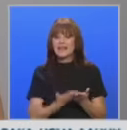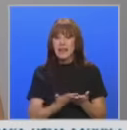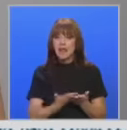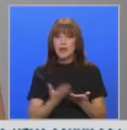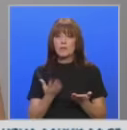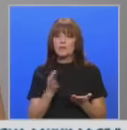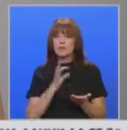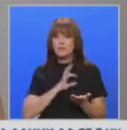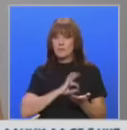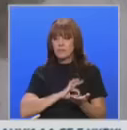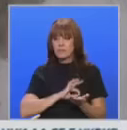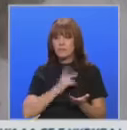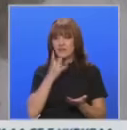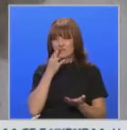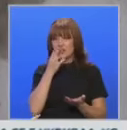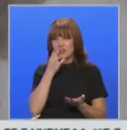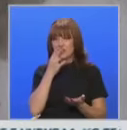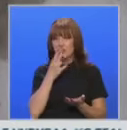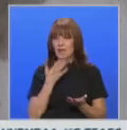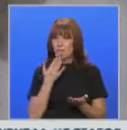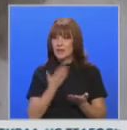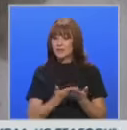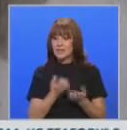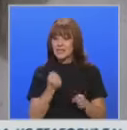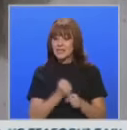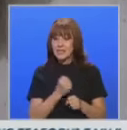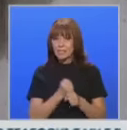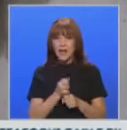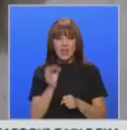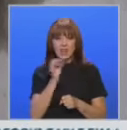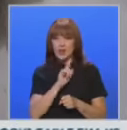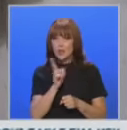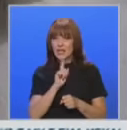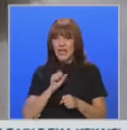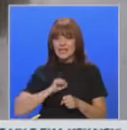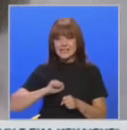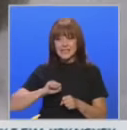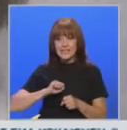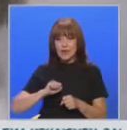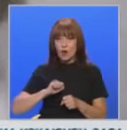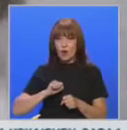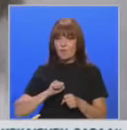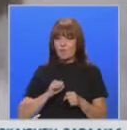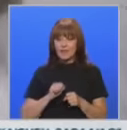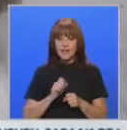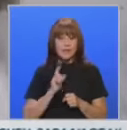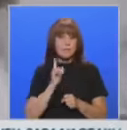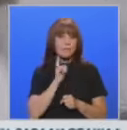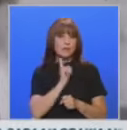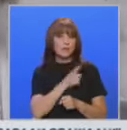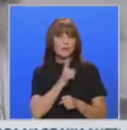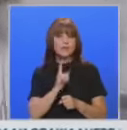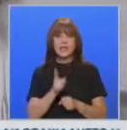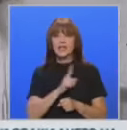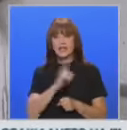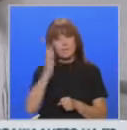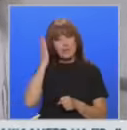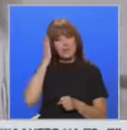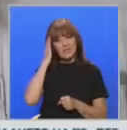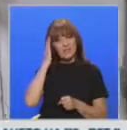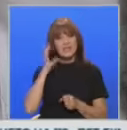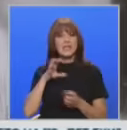получили са фалшиво предложение за работа. Никой не е застрахован и всеки може да бъде въвлечен в трафик на хора, предупреждават от неправителствения сектор